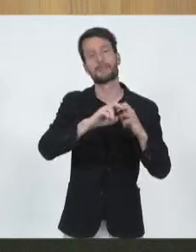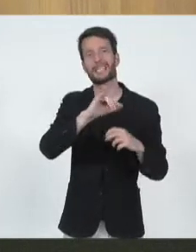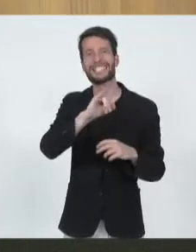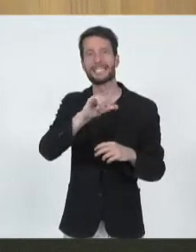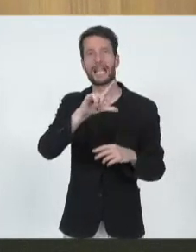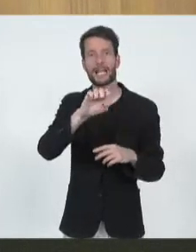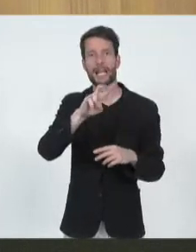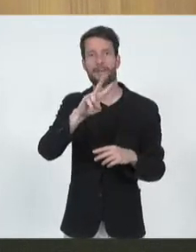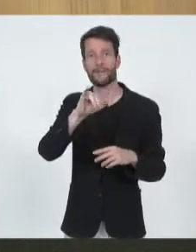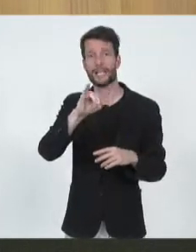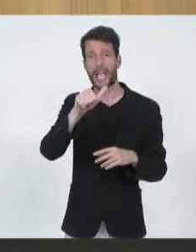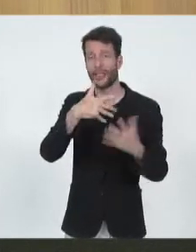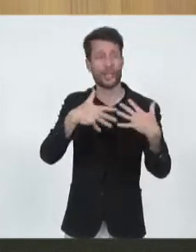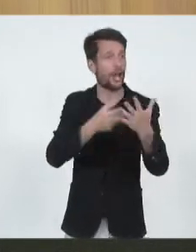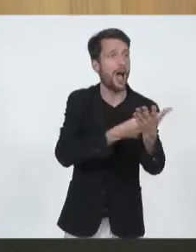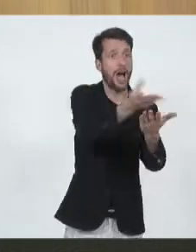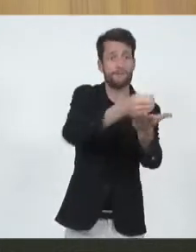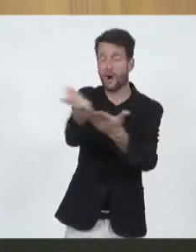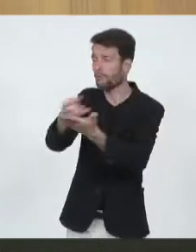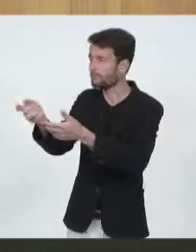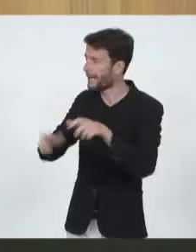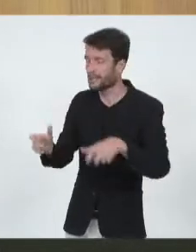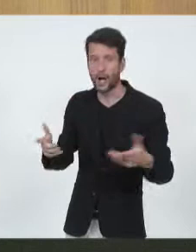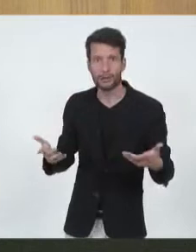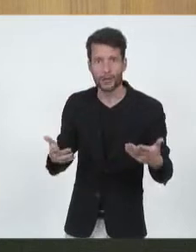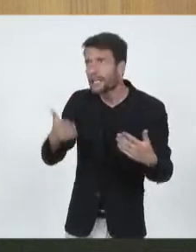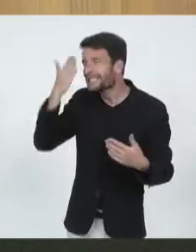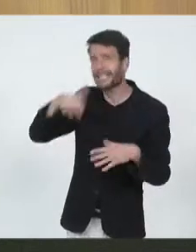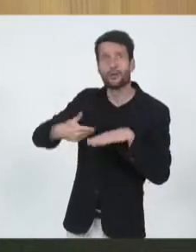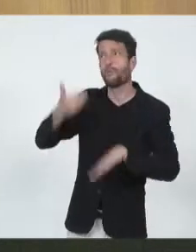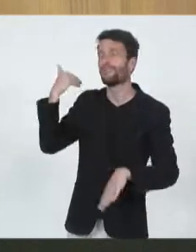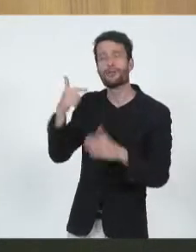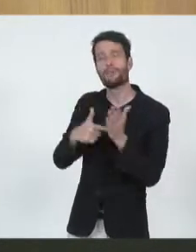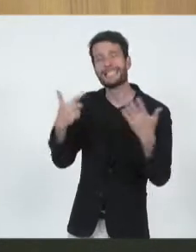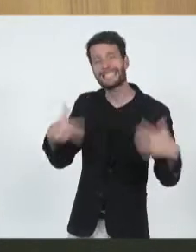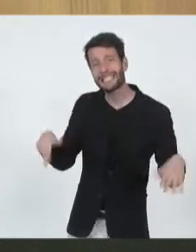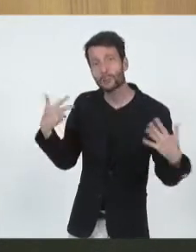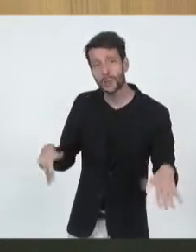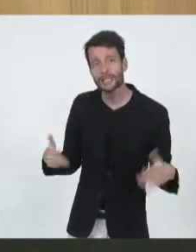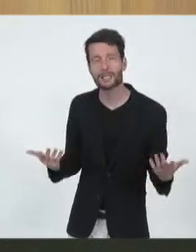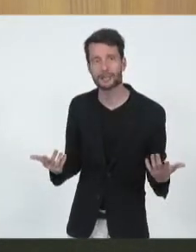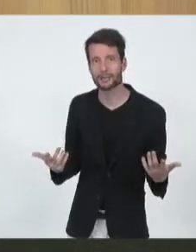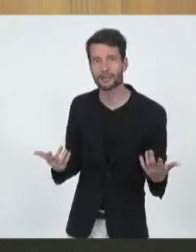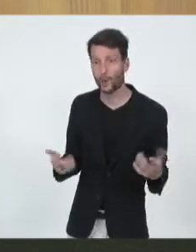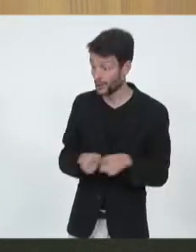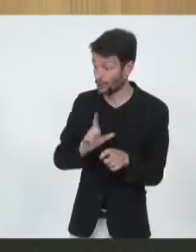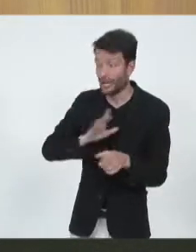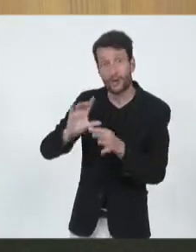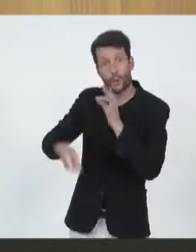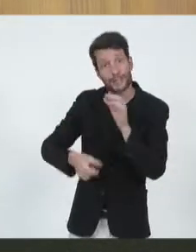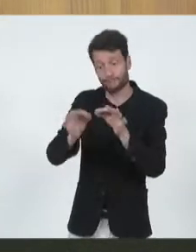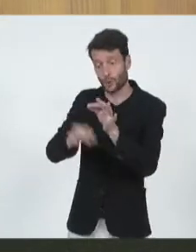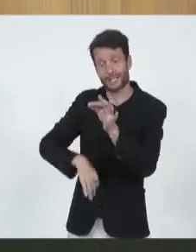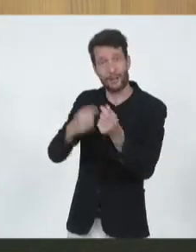connue depuis 2018 et qui a un impact sur le contrat que nous aurions dû négocier avec le concessionnaire, et j'ai quand même